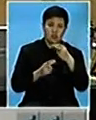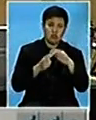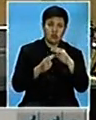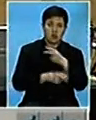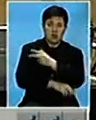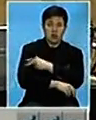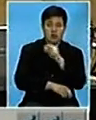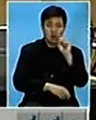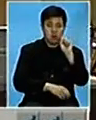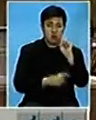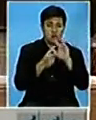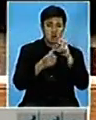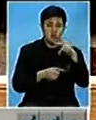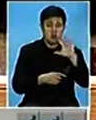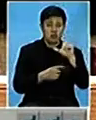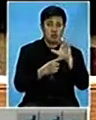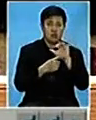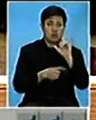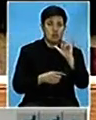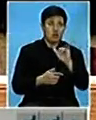าครับ